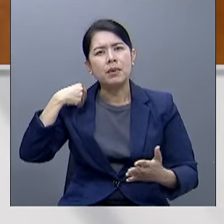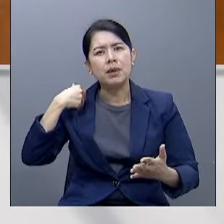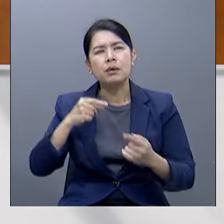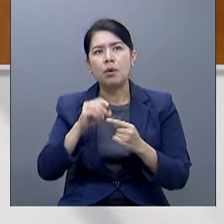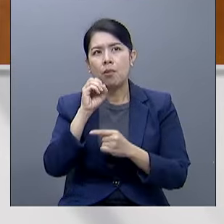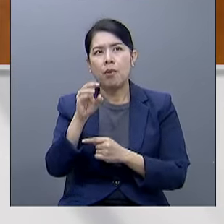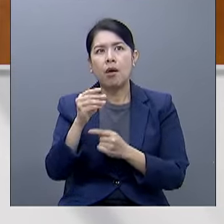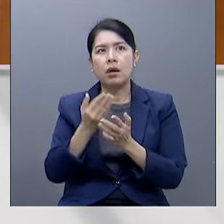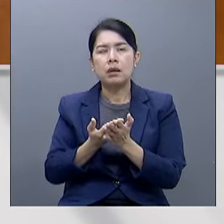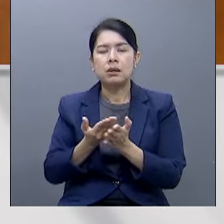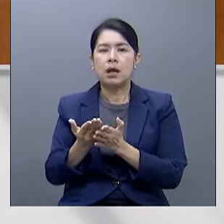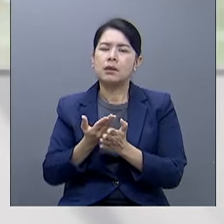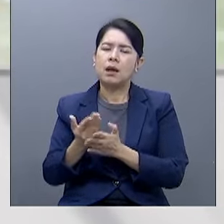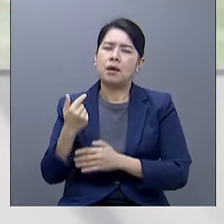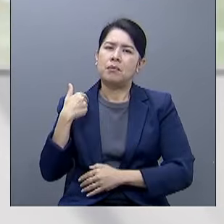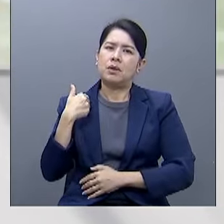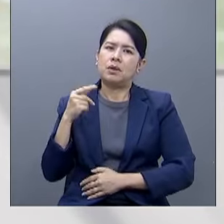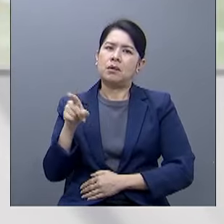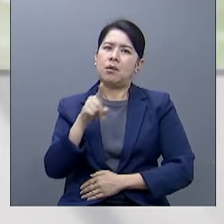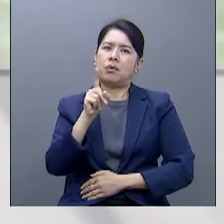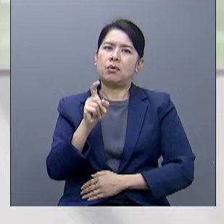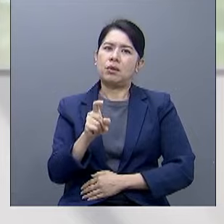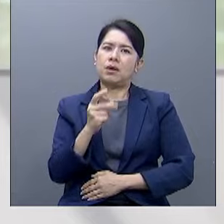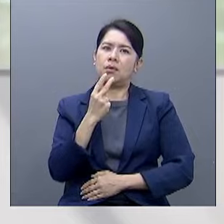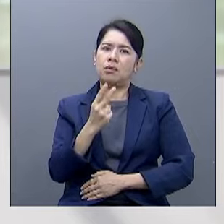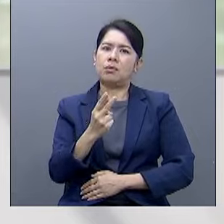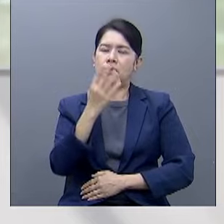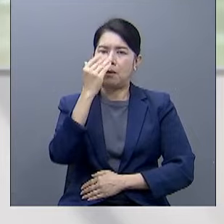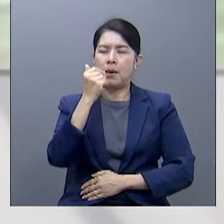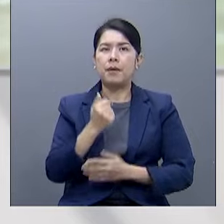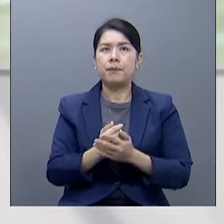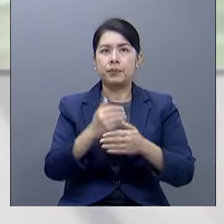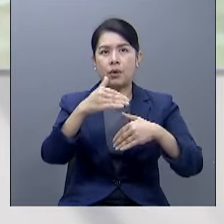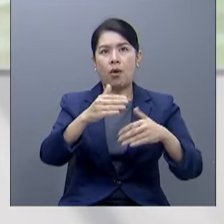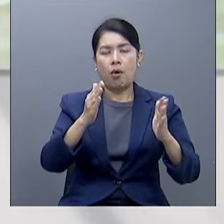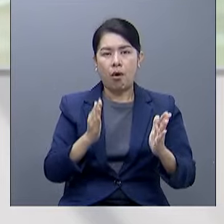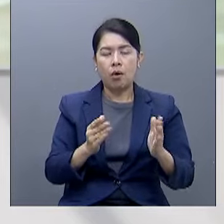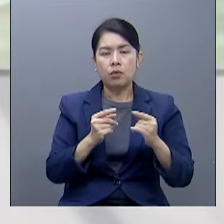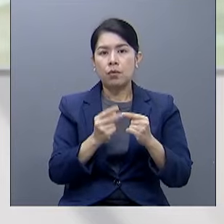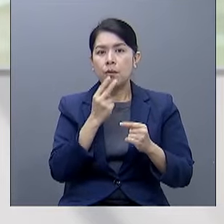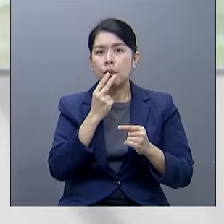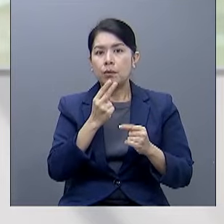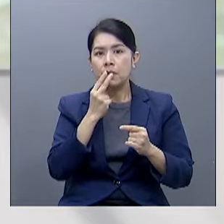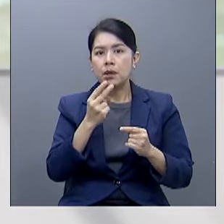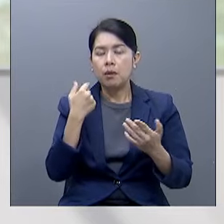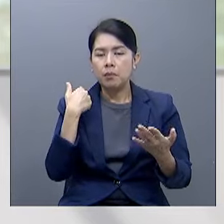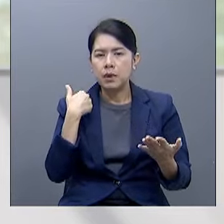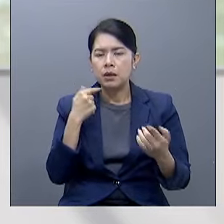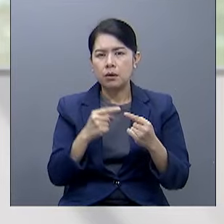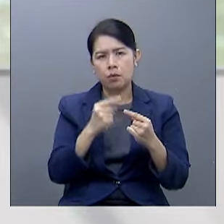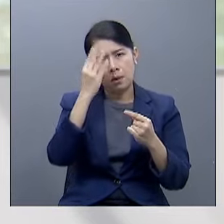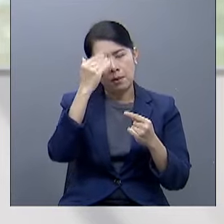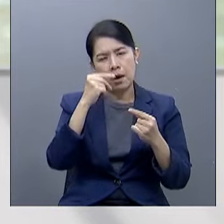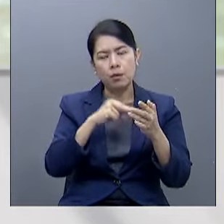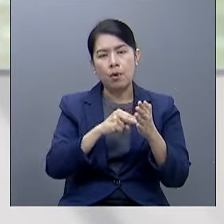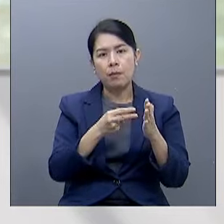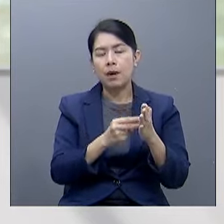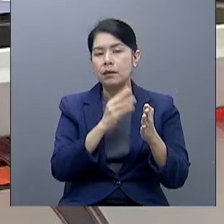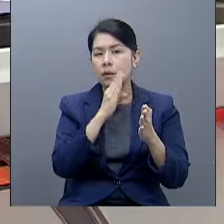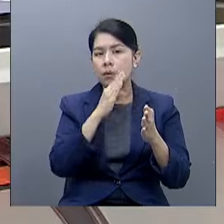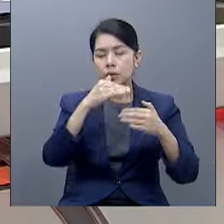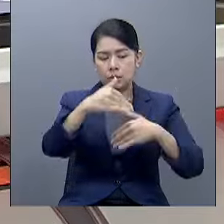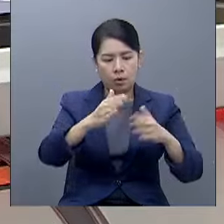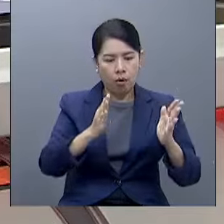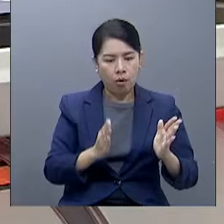เงินครับนั่นเป็นความตลกที่น่าคิดค่ะเพราะห้องสูบก็เป็นอีกประเด็นนึงที่มีข้อถกเถียงกันว่าสรุปแล้วพอมีห้องสูบเนี่ย